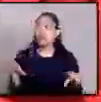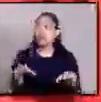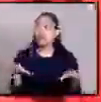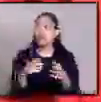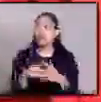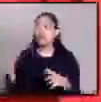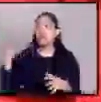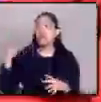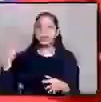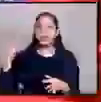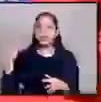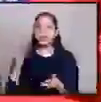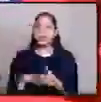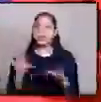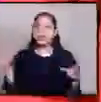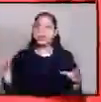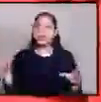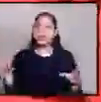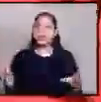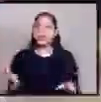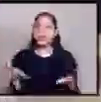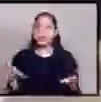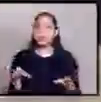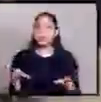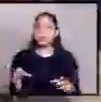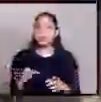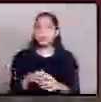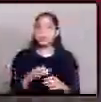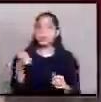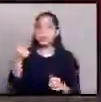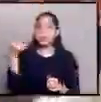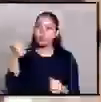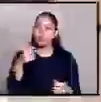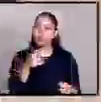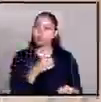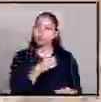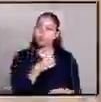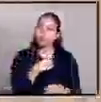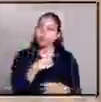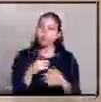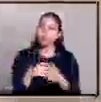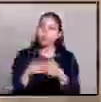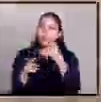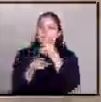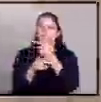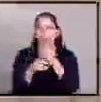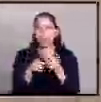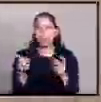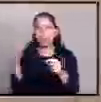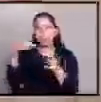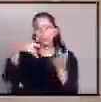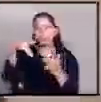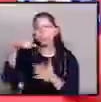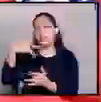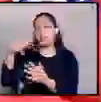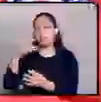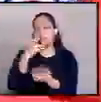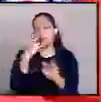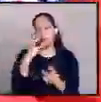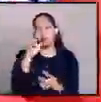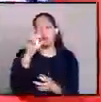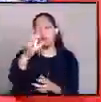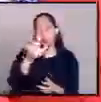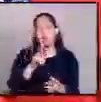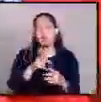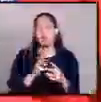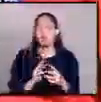140 volunteers, yung aming mga SK, yung mga tanod, may mga megapon po yon, nag-iikot lang po. Nasa 3 kilometers lang